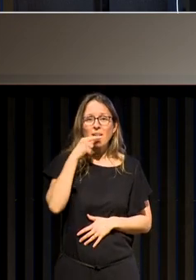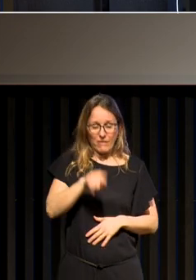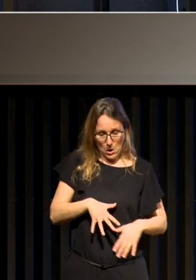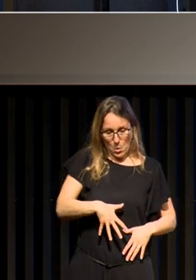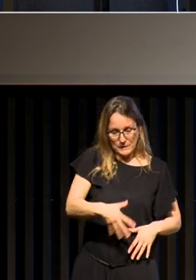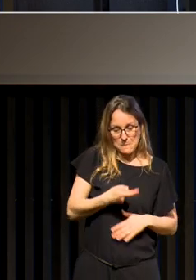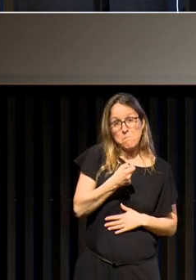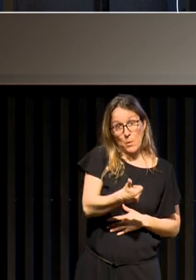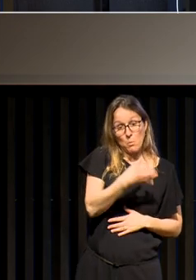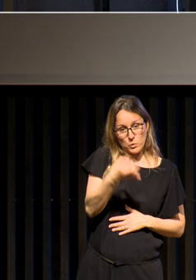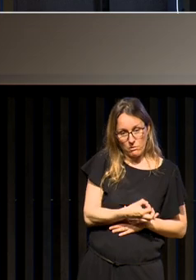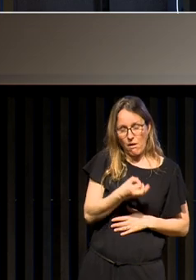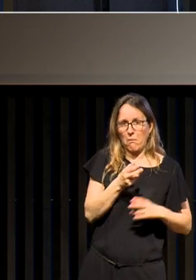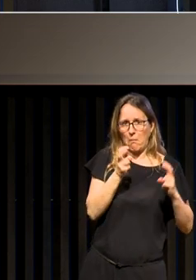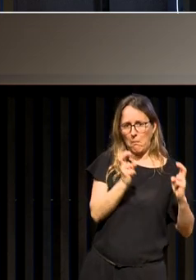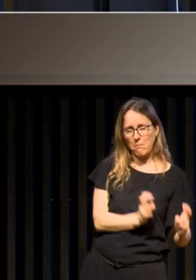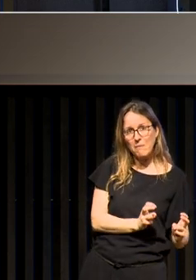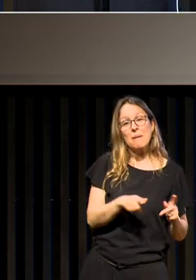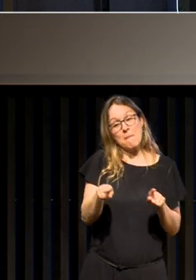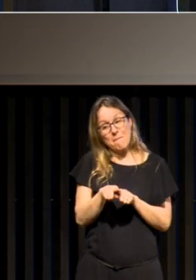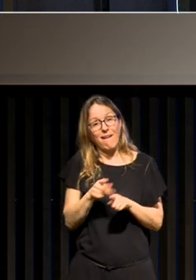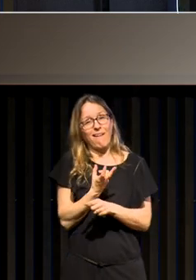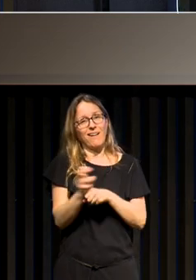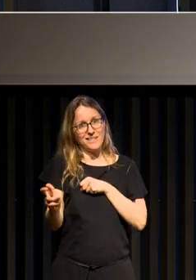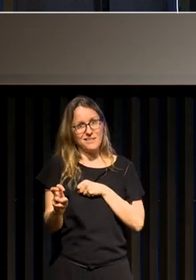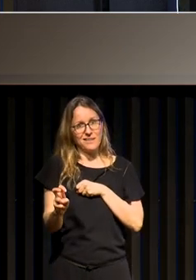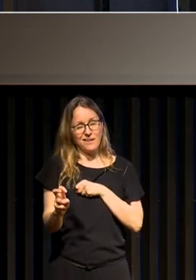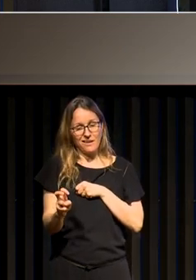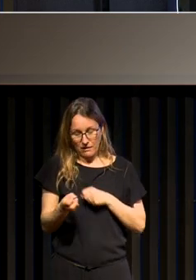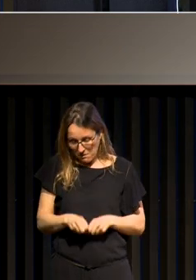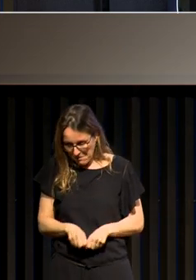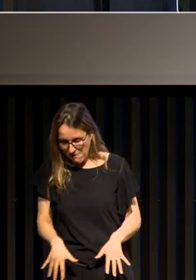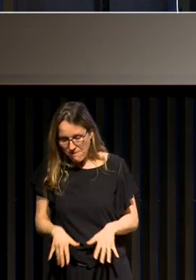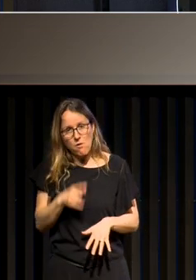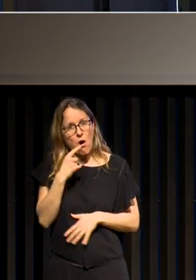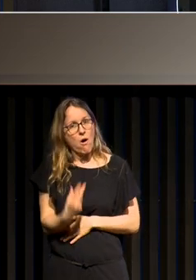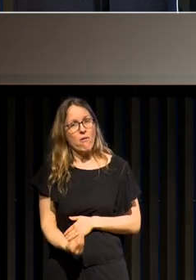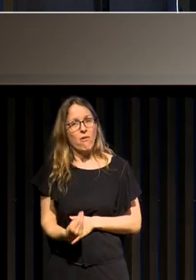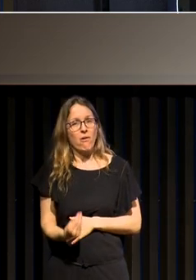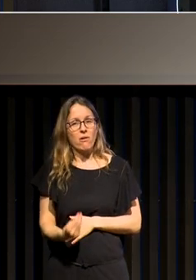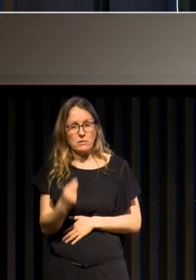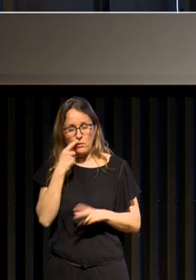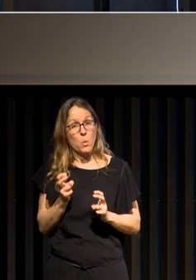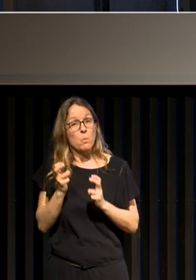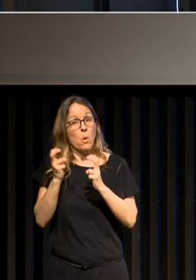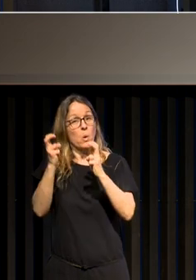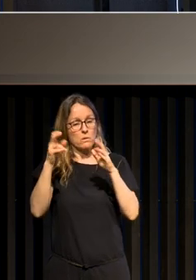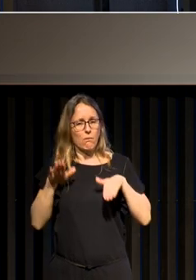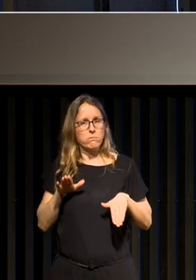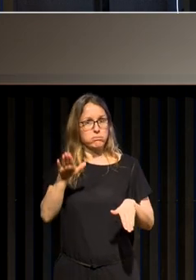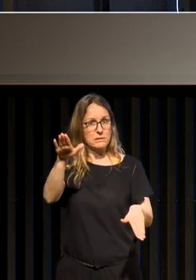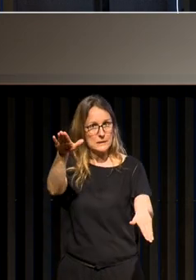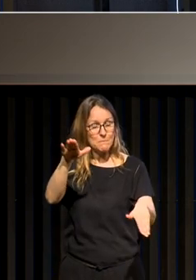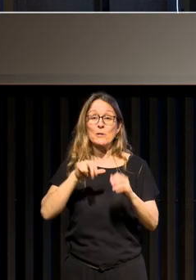faibles, mais en plus les risques de fausses couches sont très élevés avec l'âge et augmentent drastiquement avec